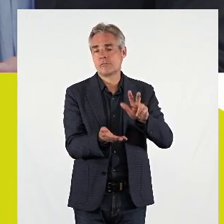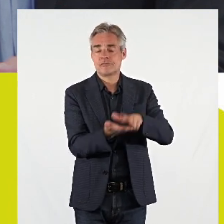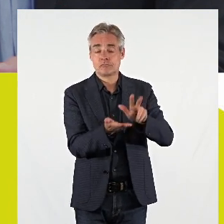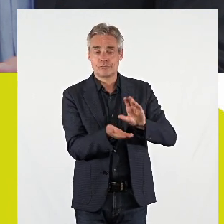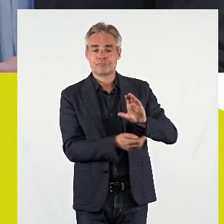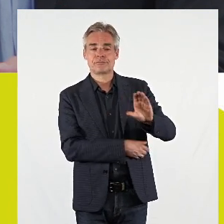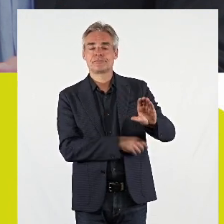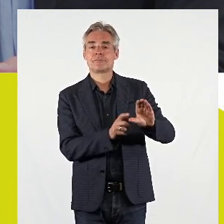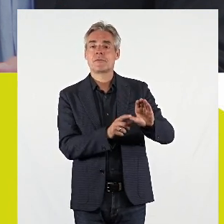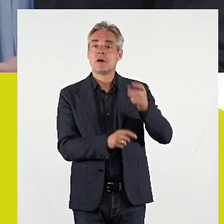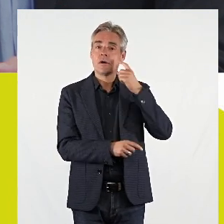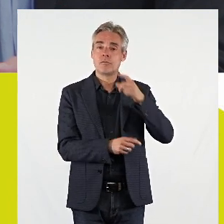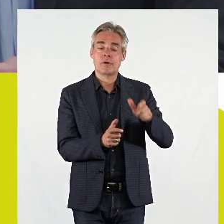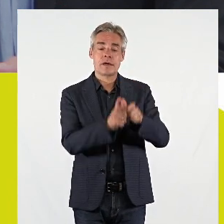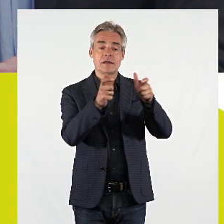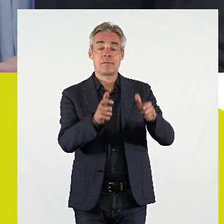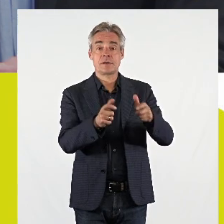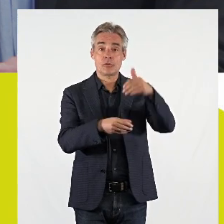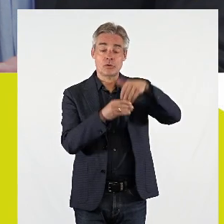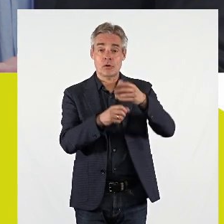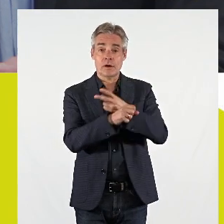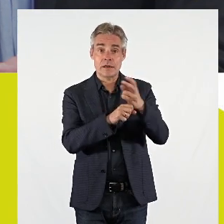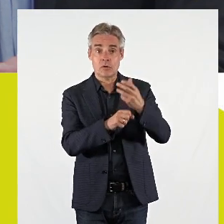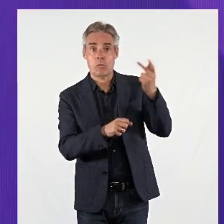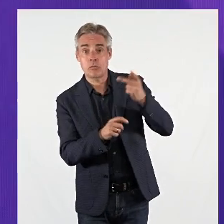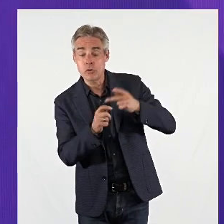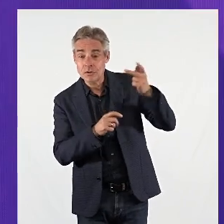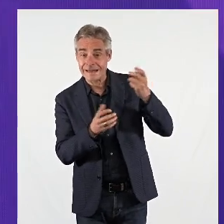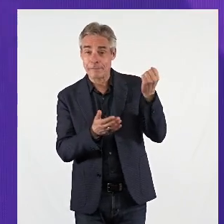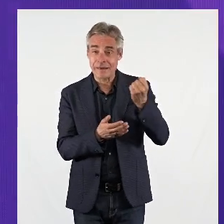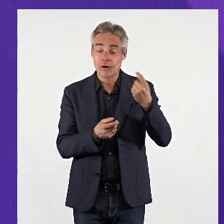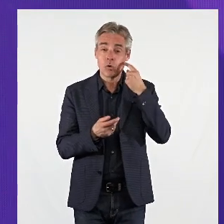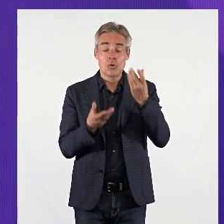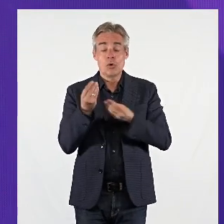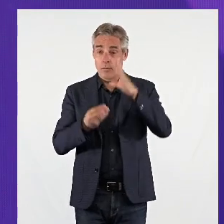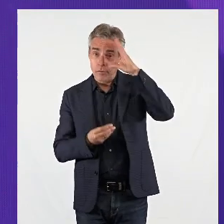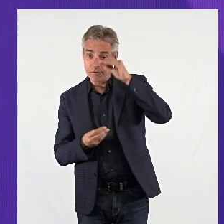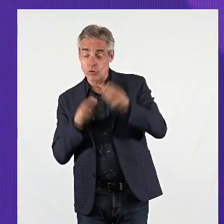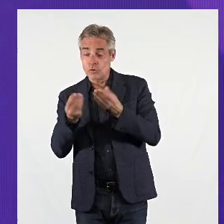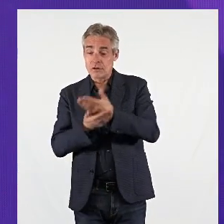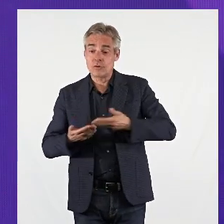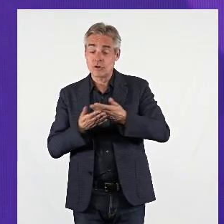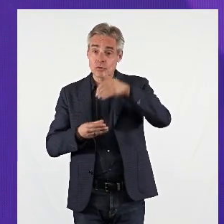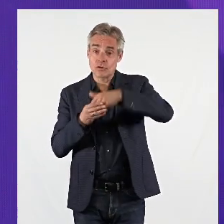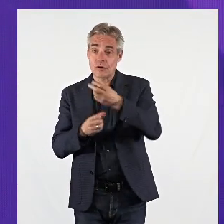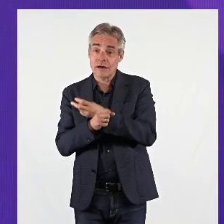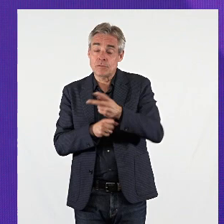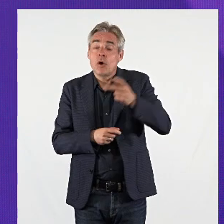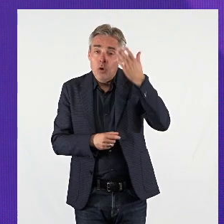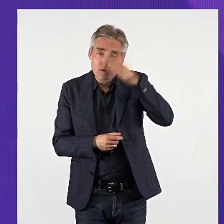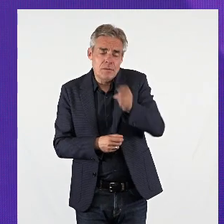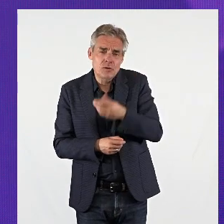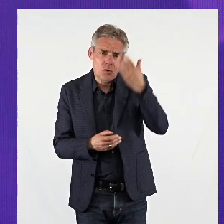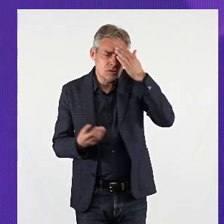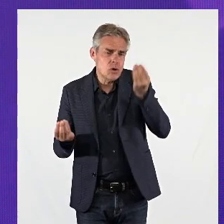en direction des établissements les plus à risque, mais également des professions et des situations les plus à risque. Parce qu'on les connaît, en fait. Hein. On sait